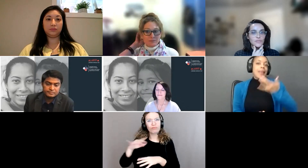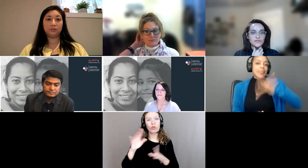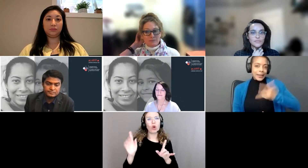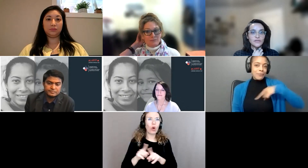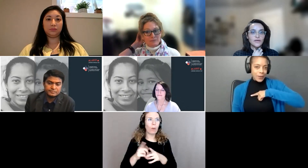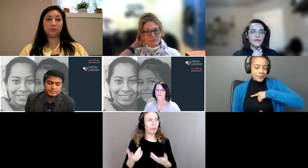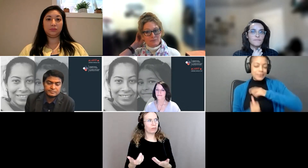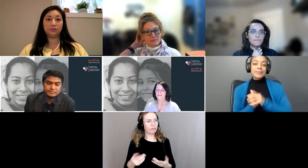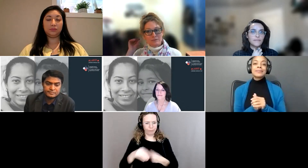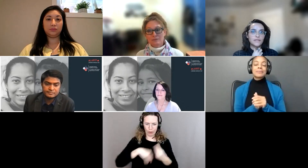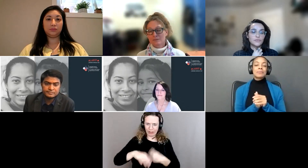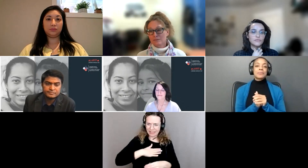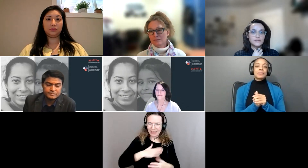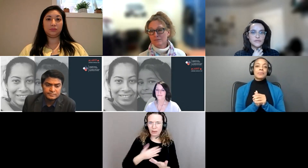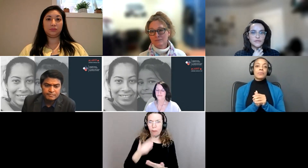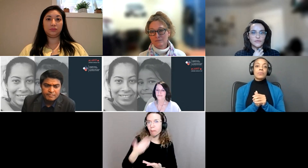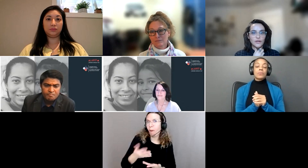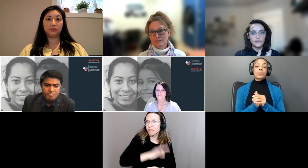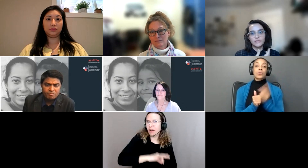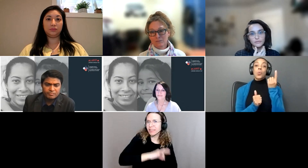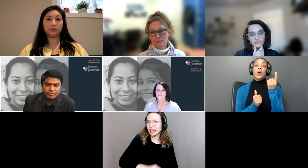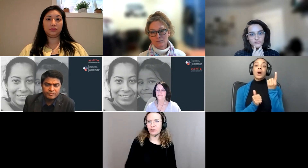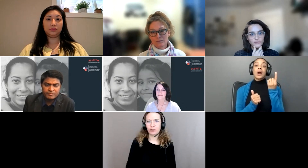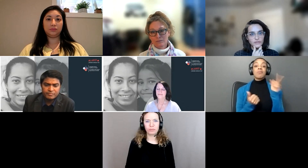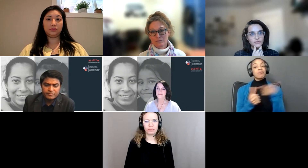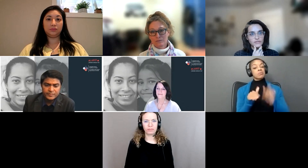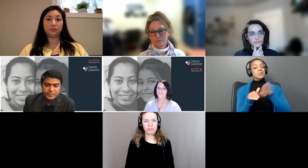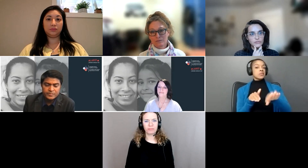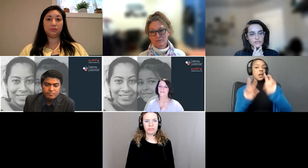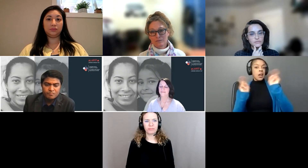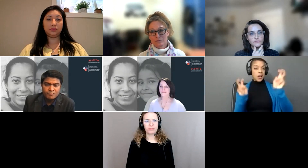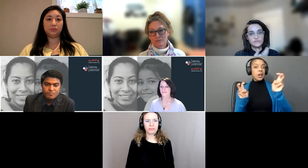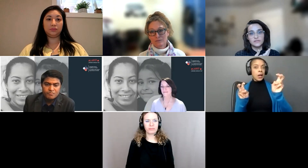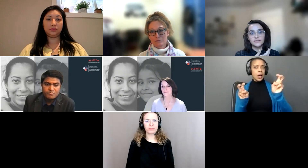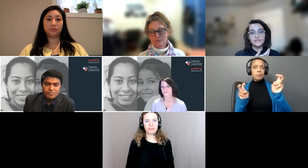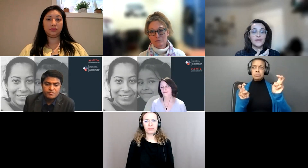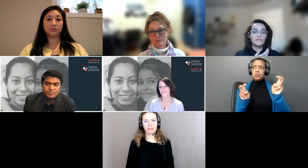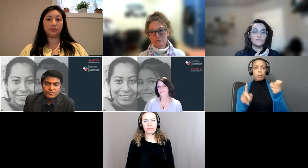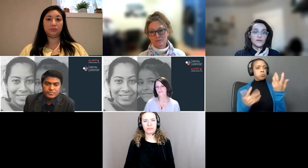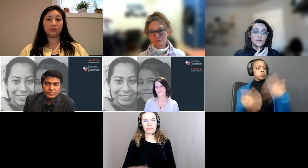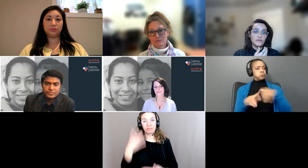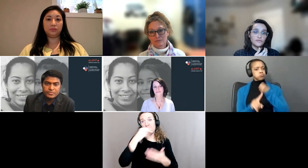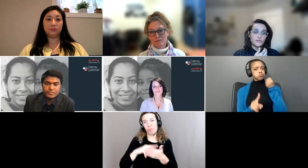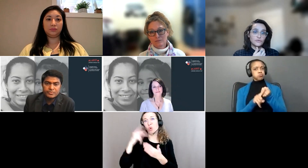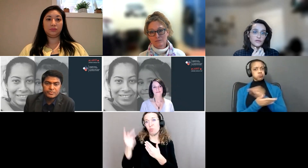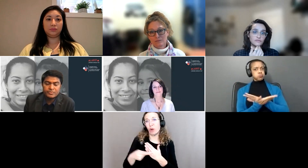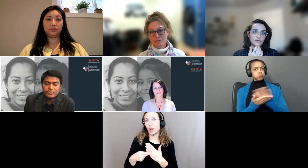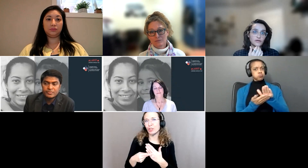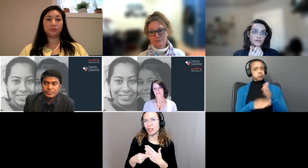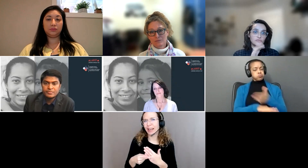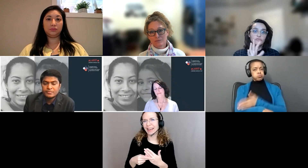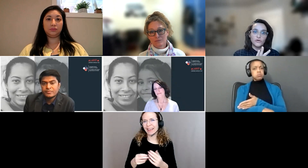notre organisation. C'est quelque chose qui est vraiment un beau projet parce qu'on a commencé